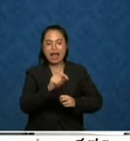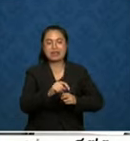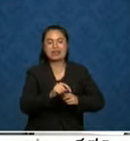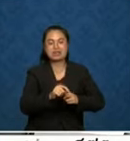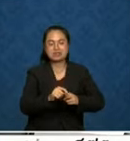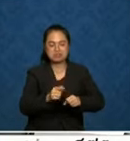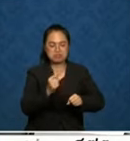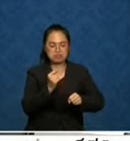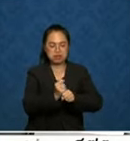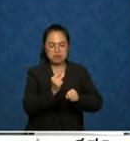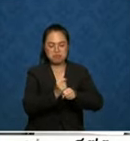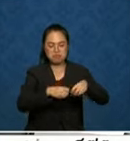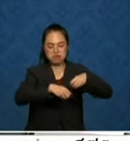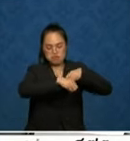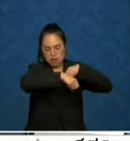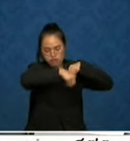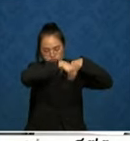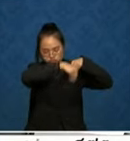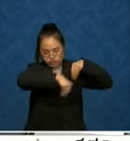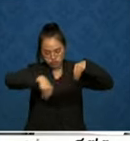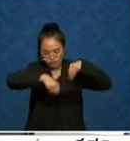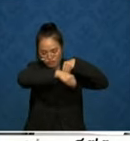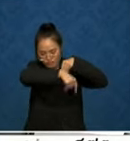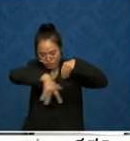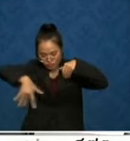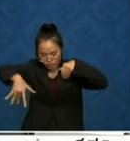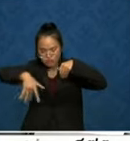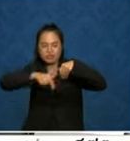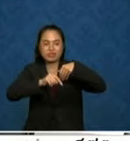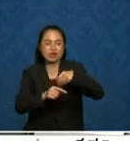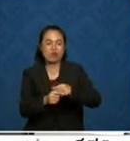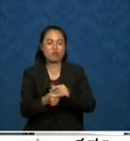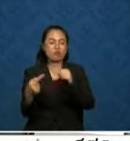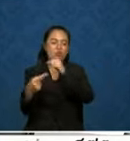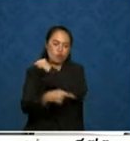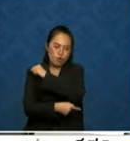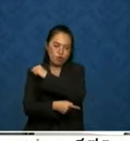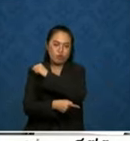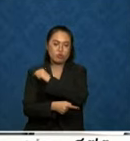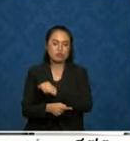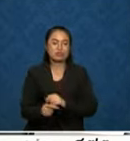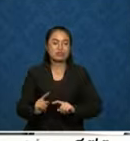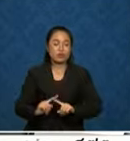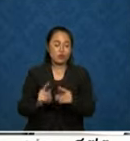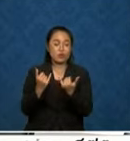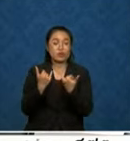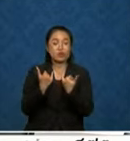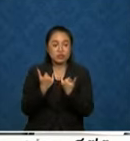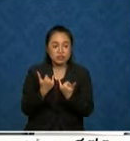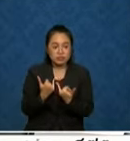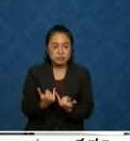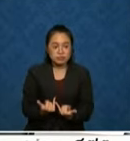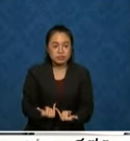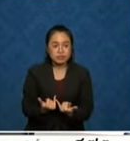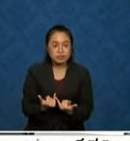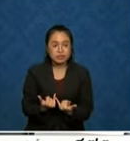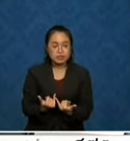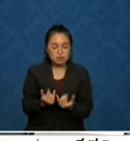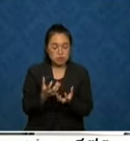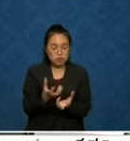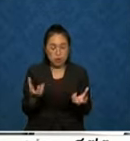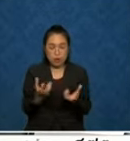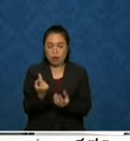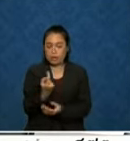อมีดให้กับคนต่อๆไปแต่ในโลกยุคสมัยที่เปลี่ยนไปครับเราจะมามองเรื่อง product อย่างเดียว